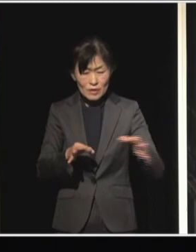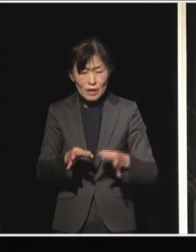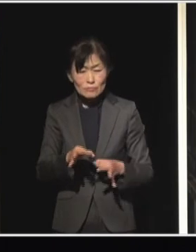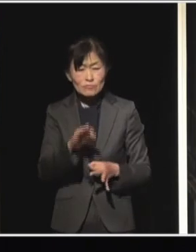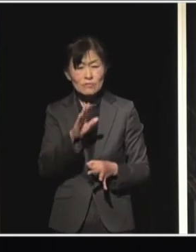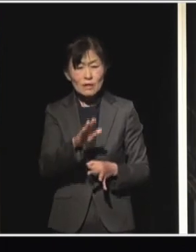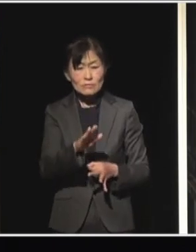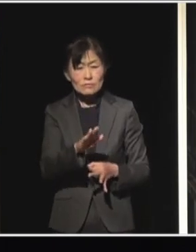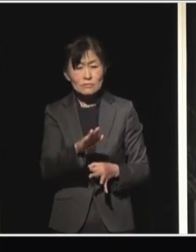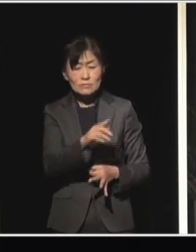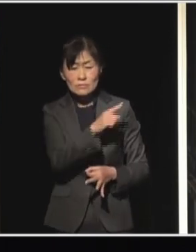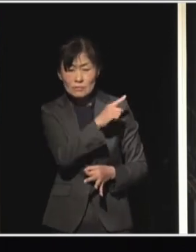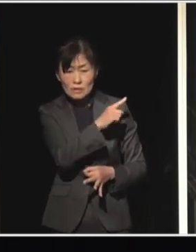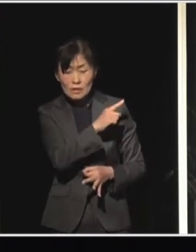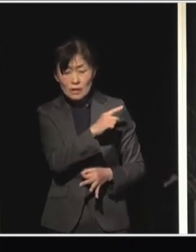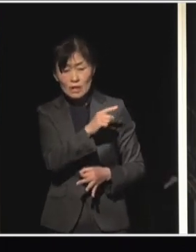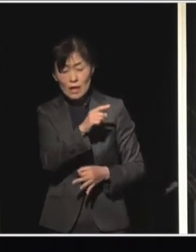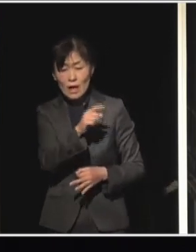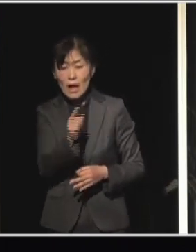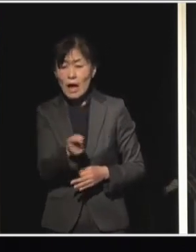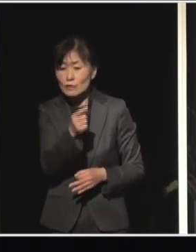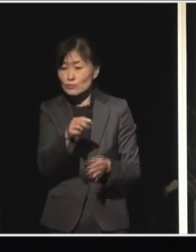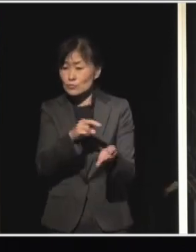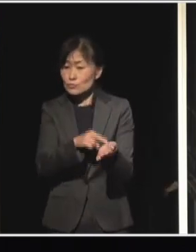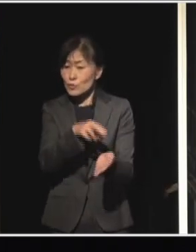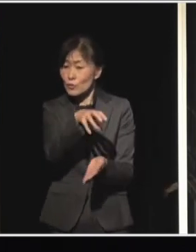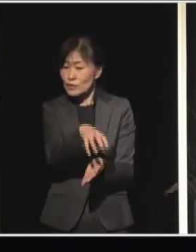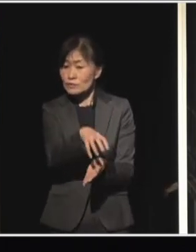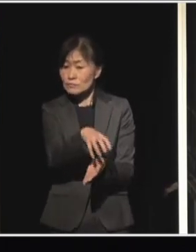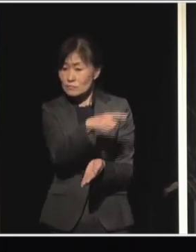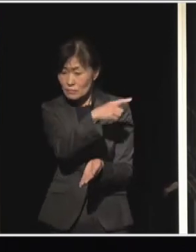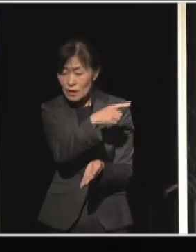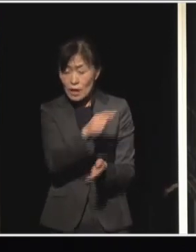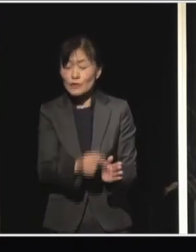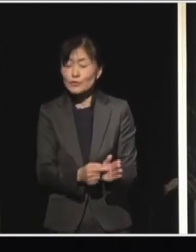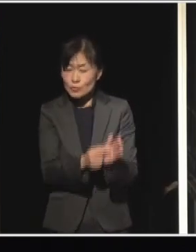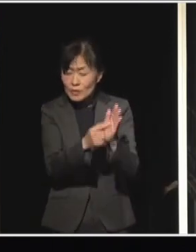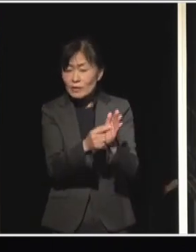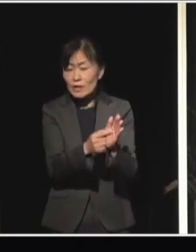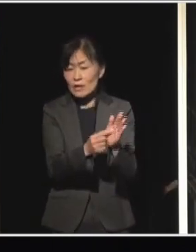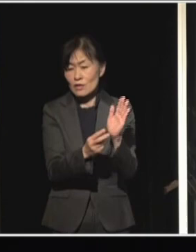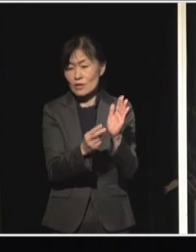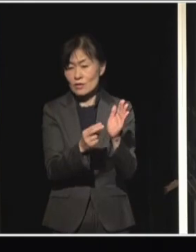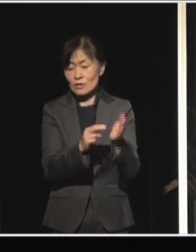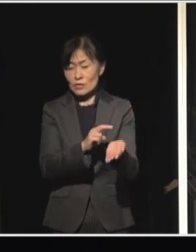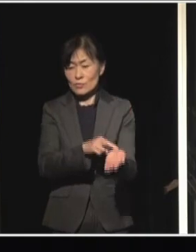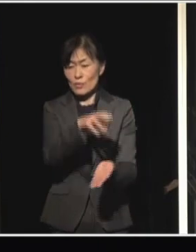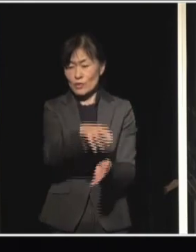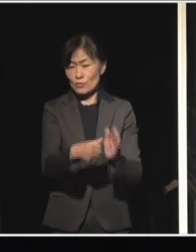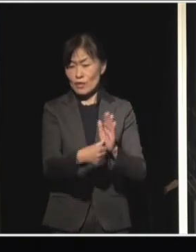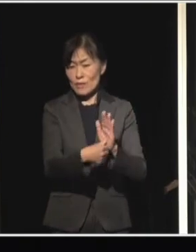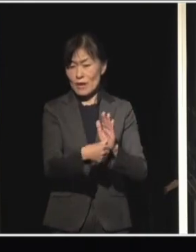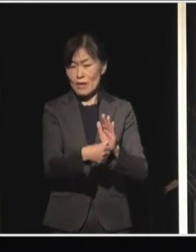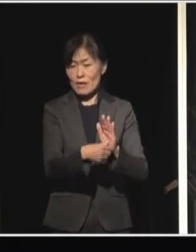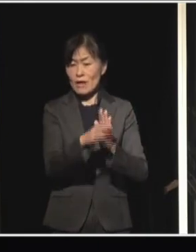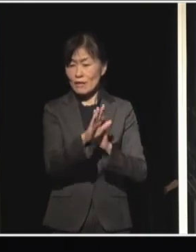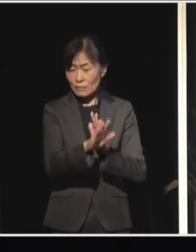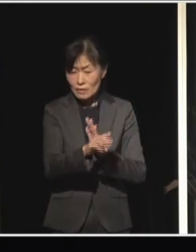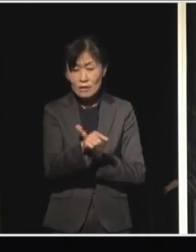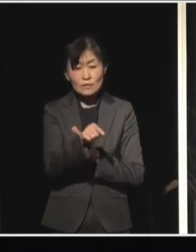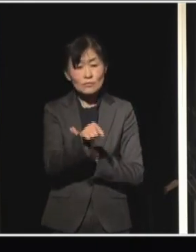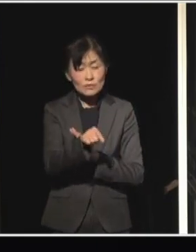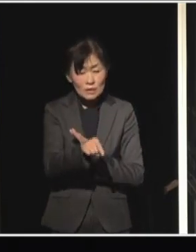これまでまで病院どこなんとかどこたよりこれけっこう有名なビュー員の名前が書いてあってですね牛がた